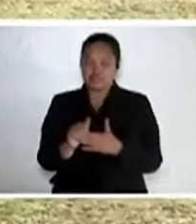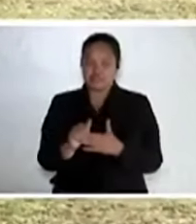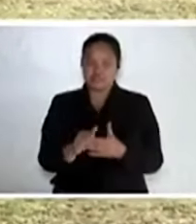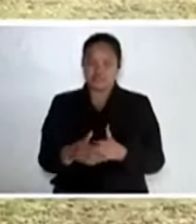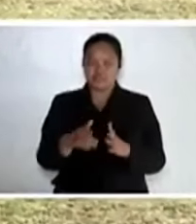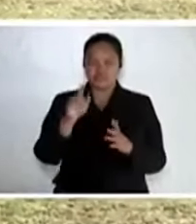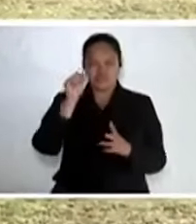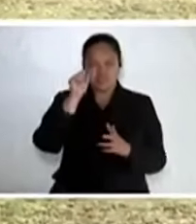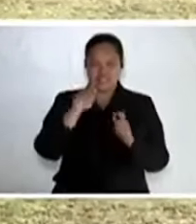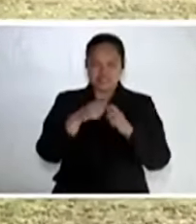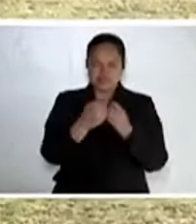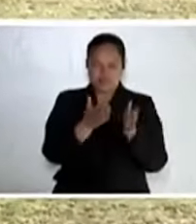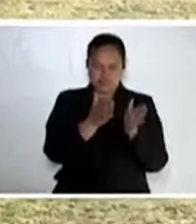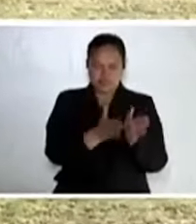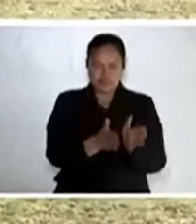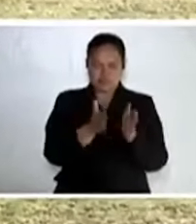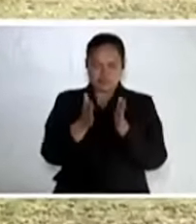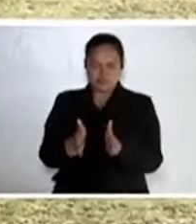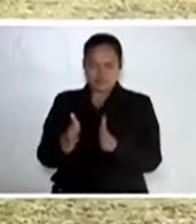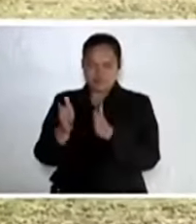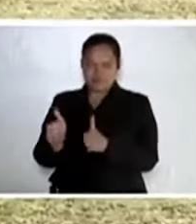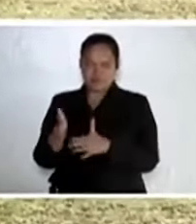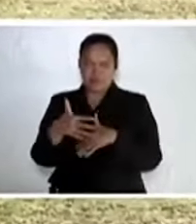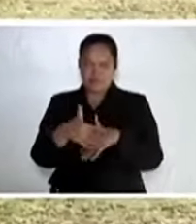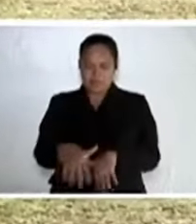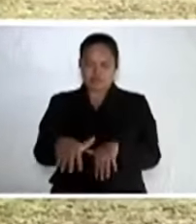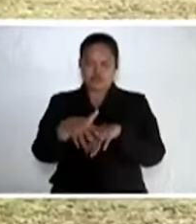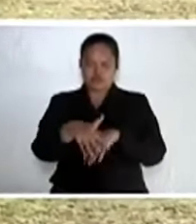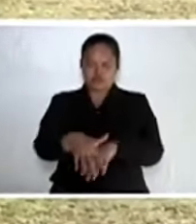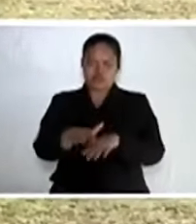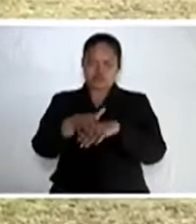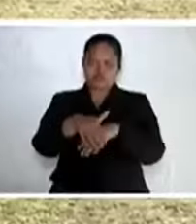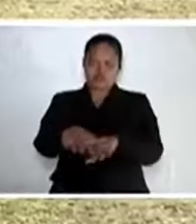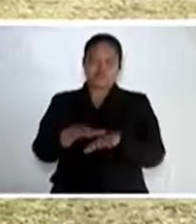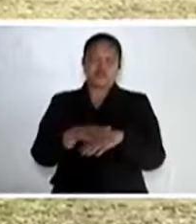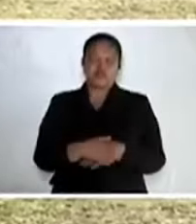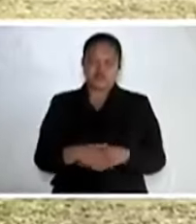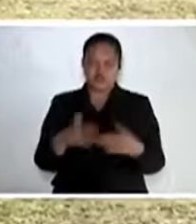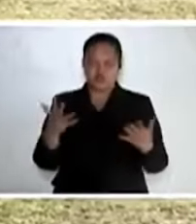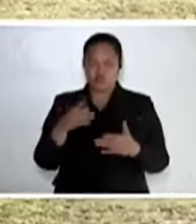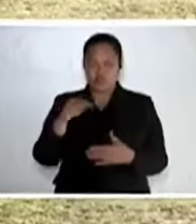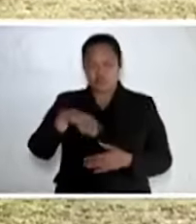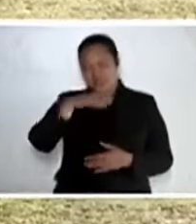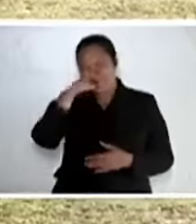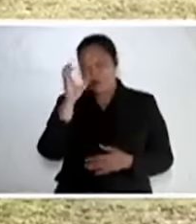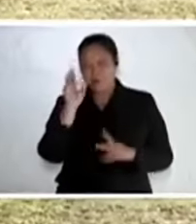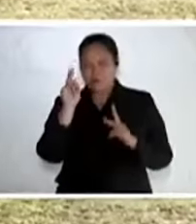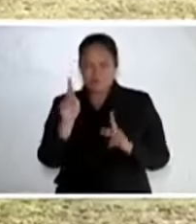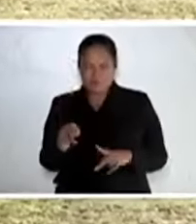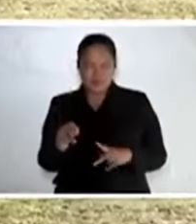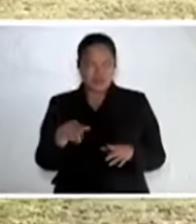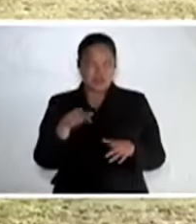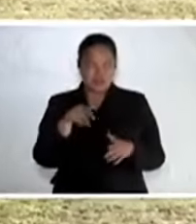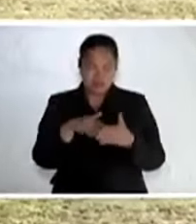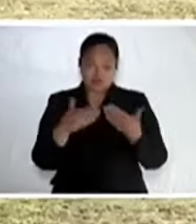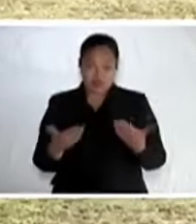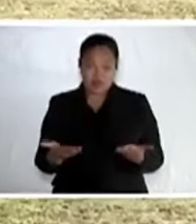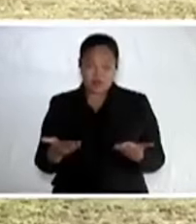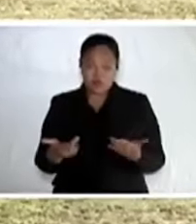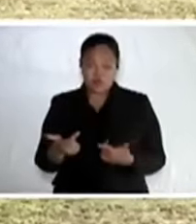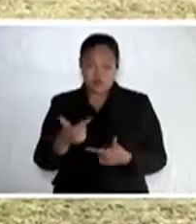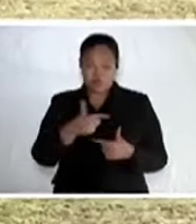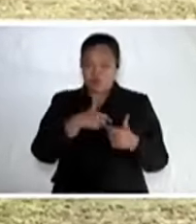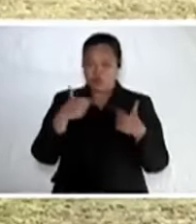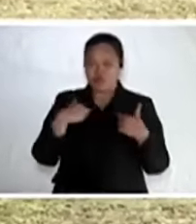wasi lalai kara tayambe kara warate ki buki tiko and rara libu wana Albert Park and ngaunungo na kena may